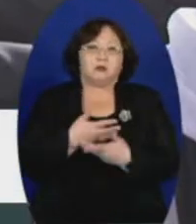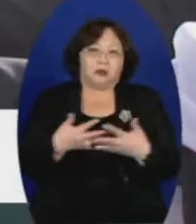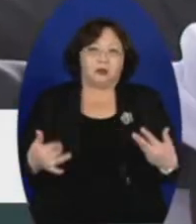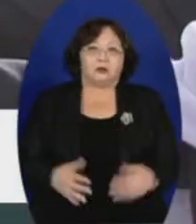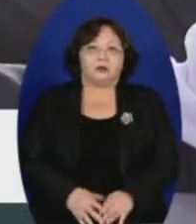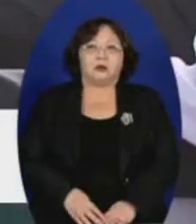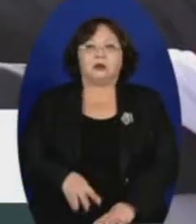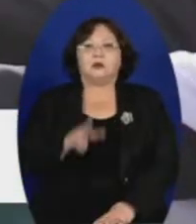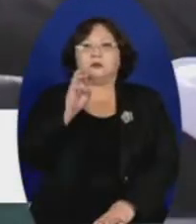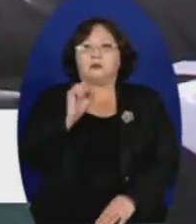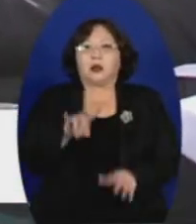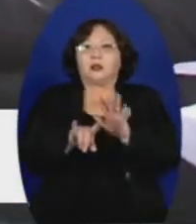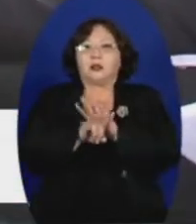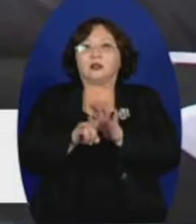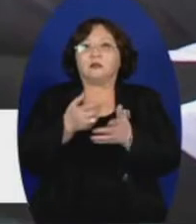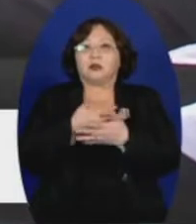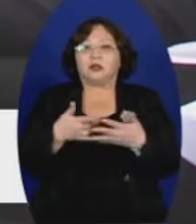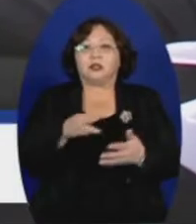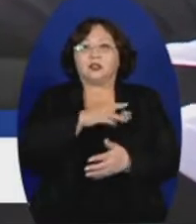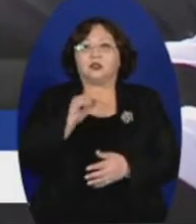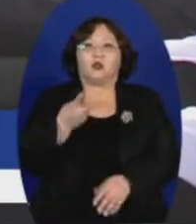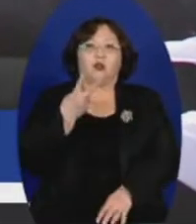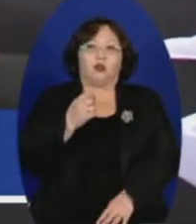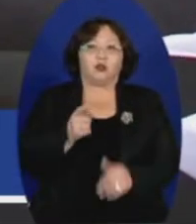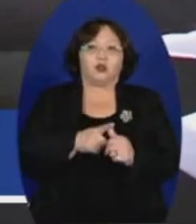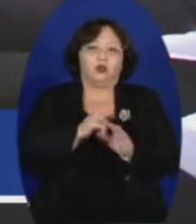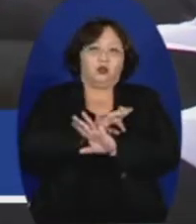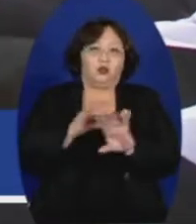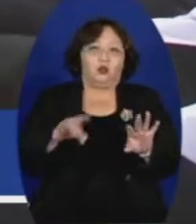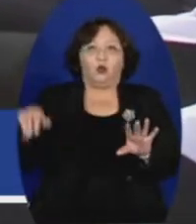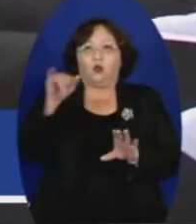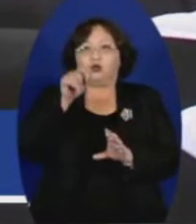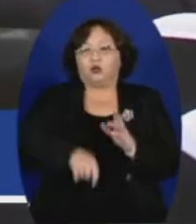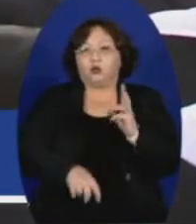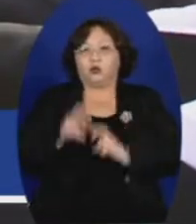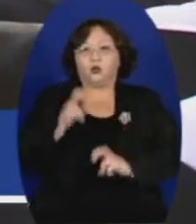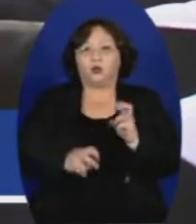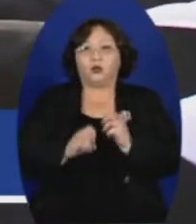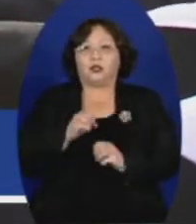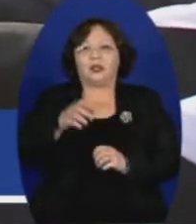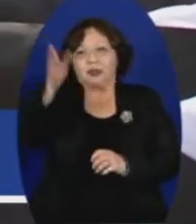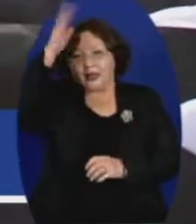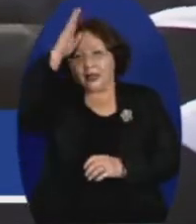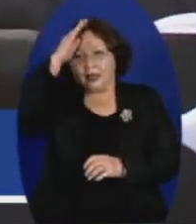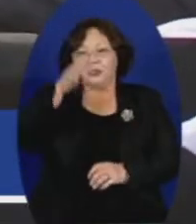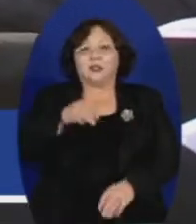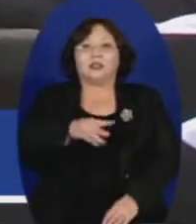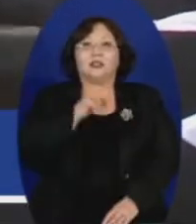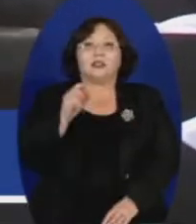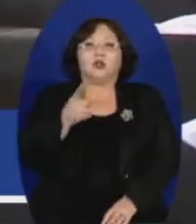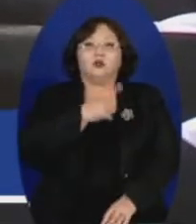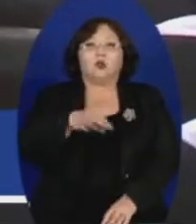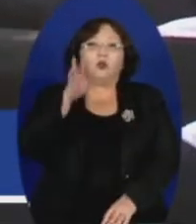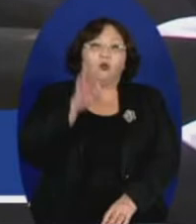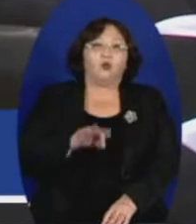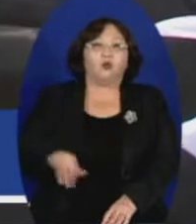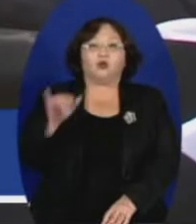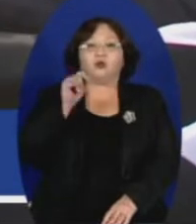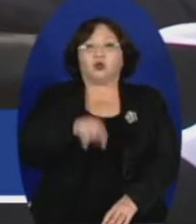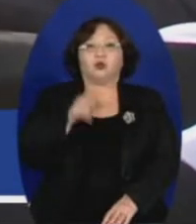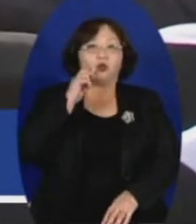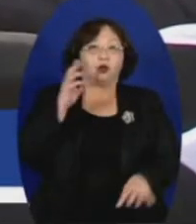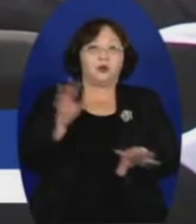байна. Малынхаа тижээлийг 20 гаруй нэр төрлийн тижээлийг дотооддоо үйлдвэрлэж, тэр тусмаа одоо дахианы тижээлийг 100% дотооддоо хийдэг